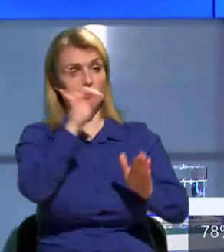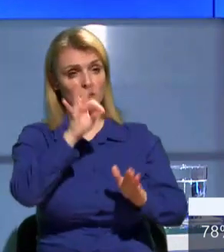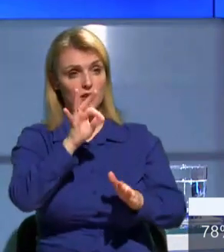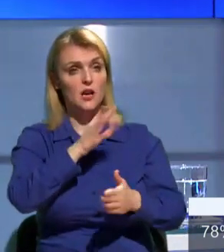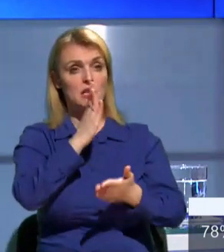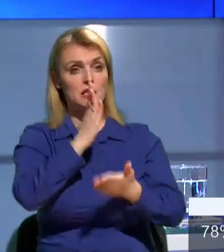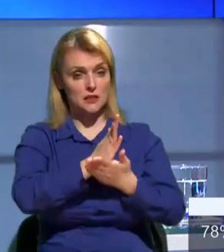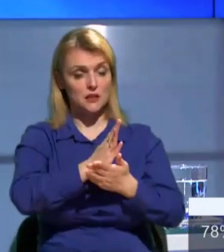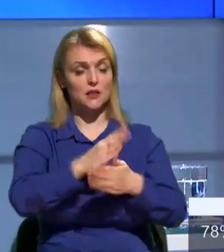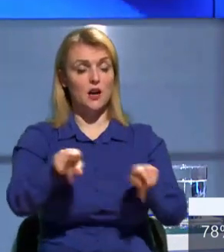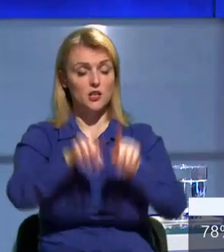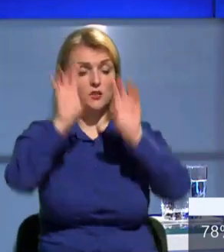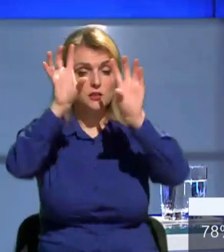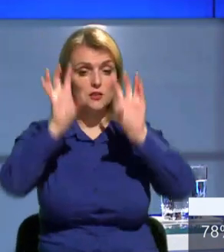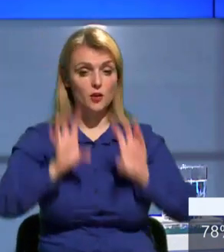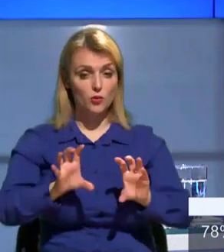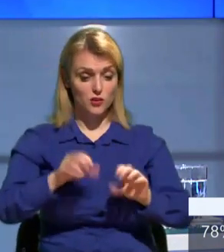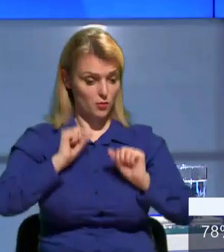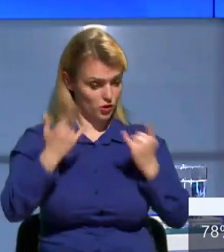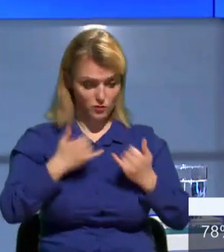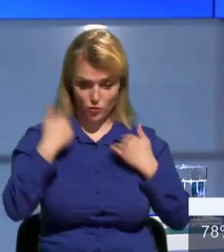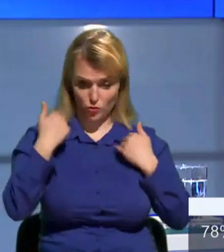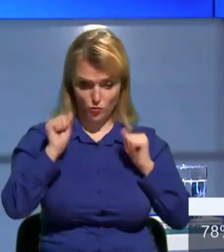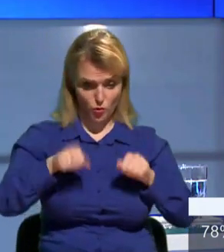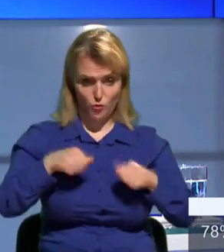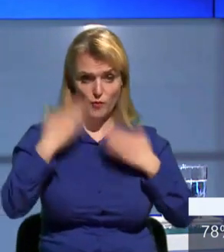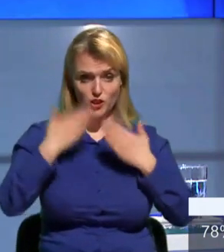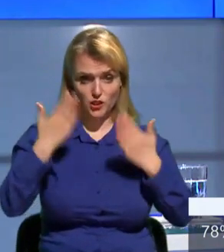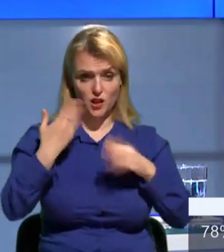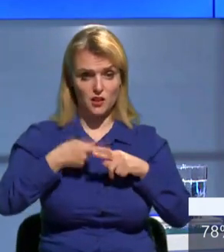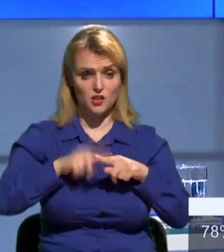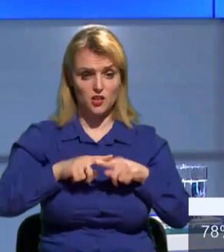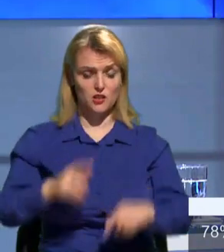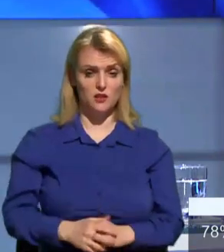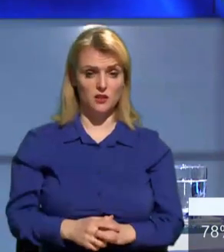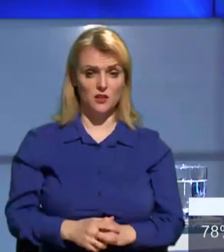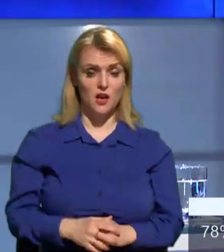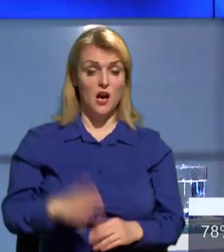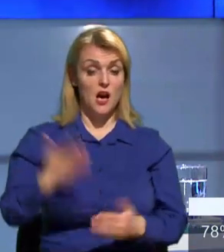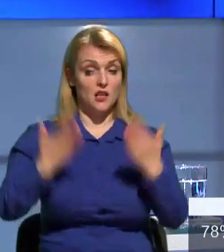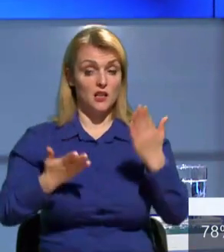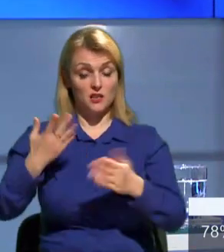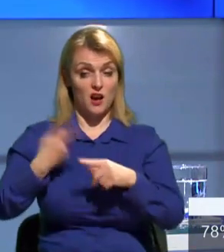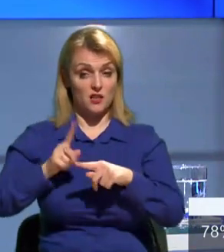codul electoral, care presupun, eu pot să-l dau citire, care presupun foarte clar că în caz dacă acest drept este îngrădit,